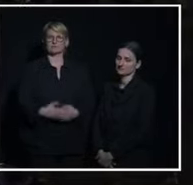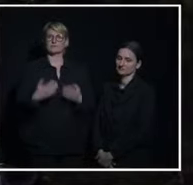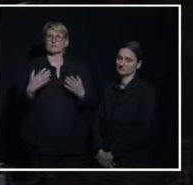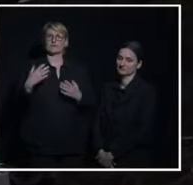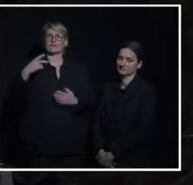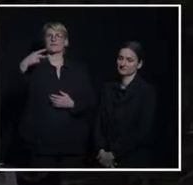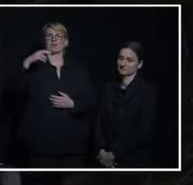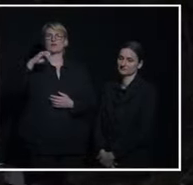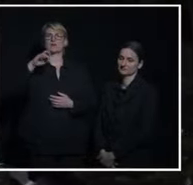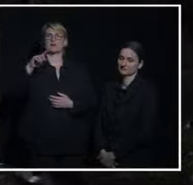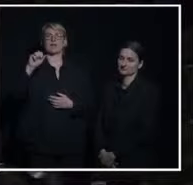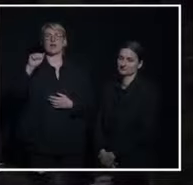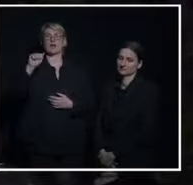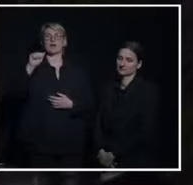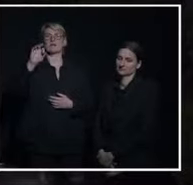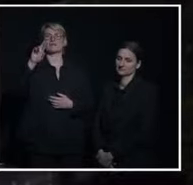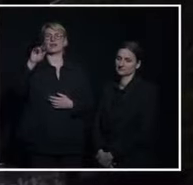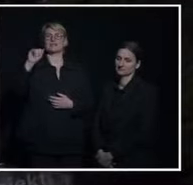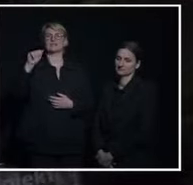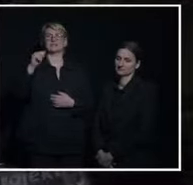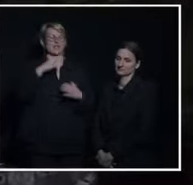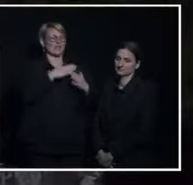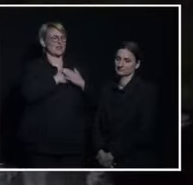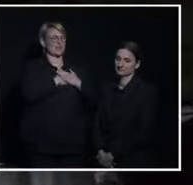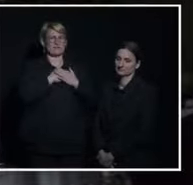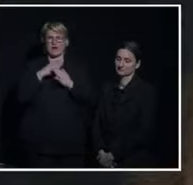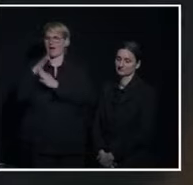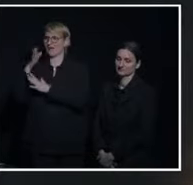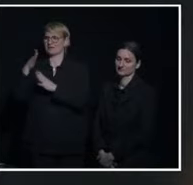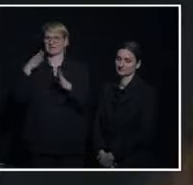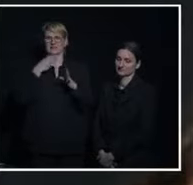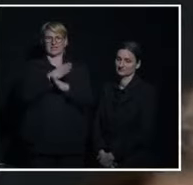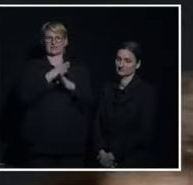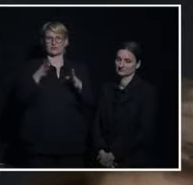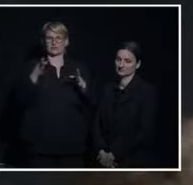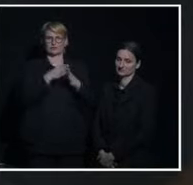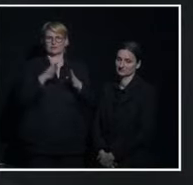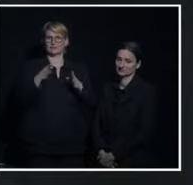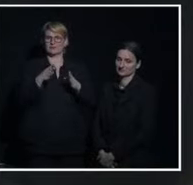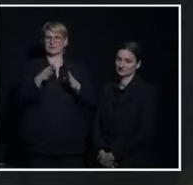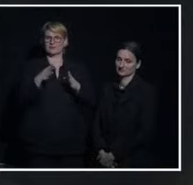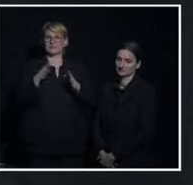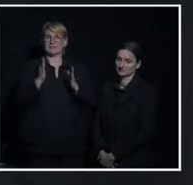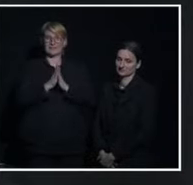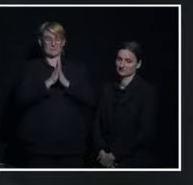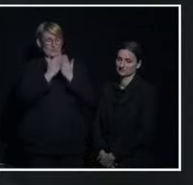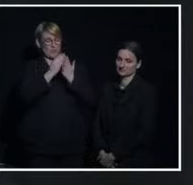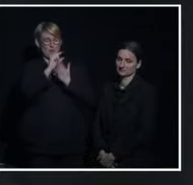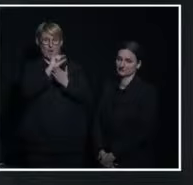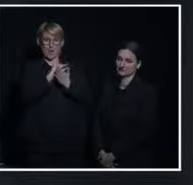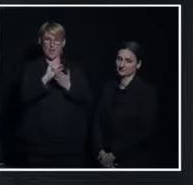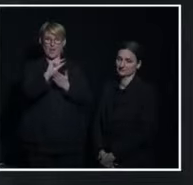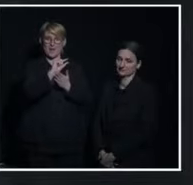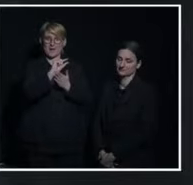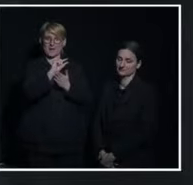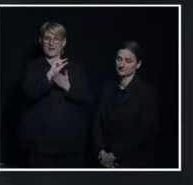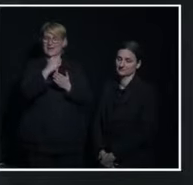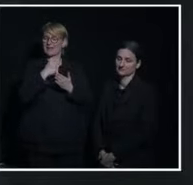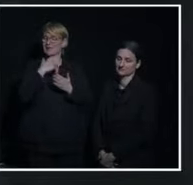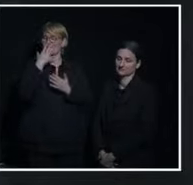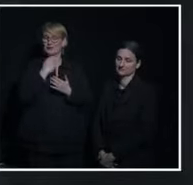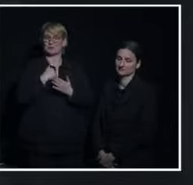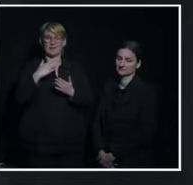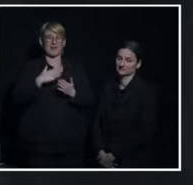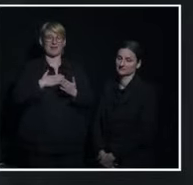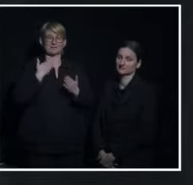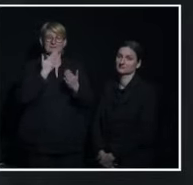Philomfeiner Franz, zwischen Liebe und Hass. Ich wünsche mir von ganzem Herzen, dass dieses kleine Buch dazu beiträgt, die Wiederholung von